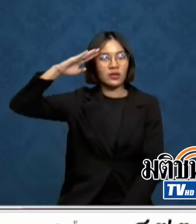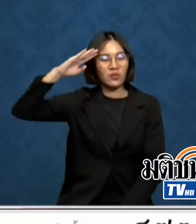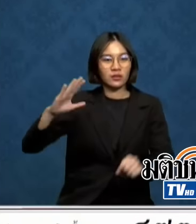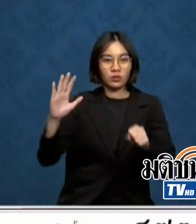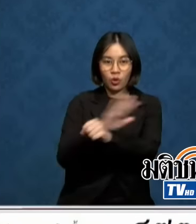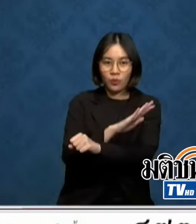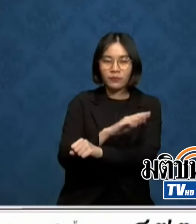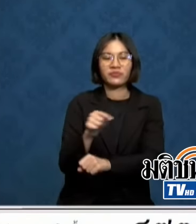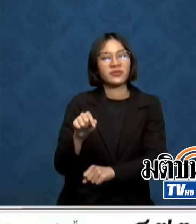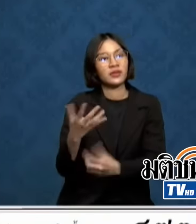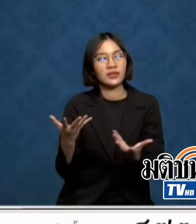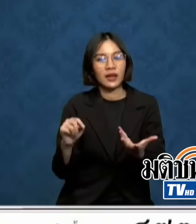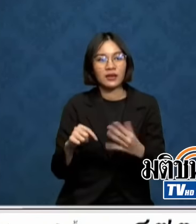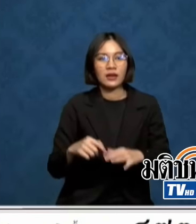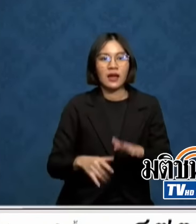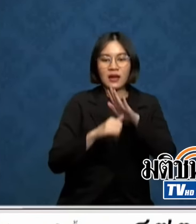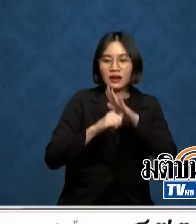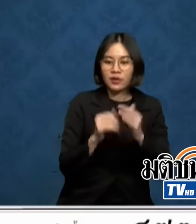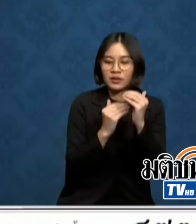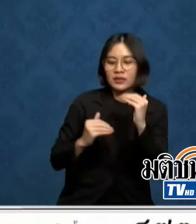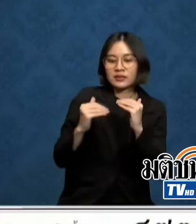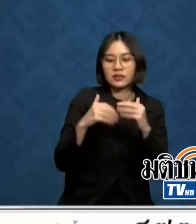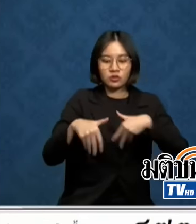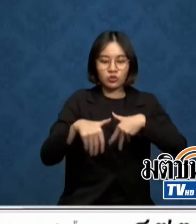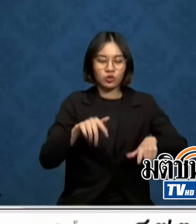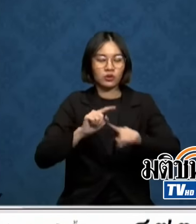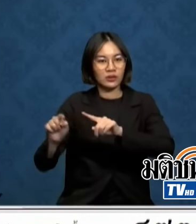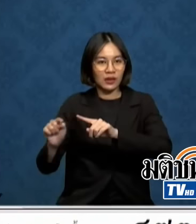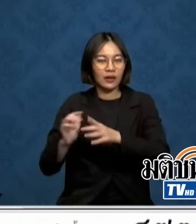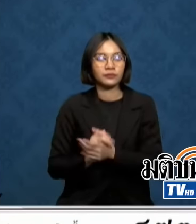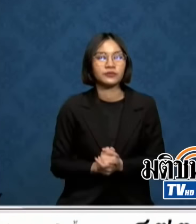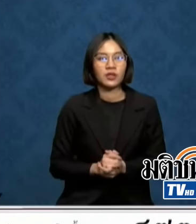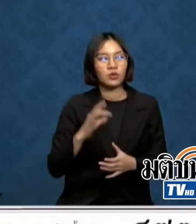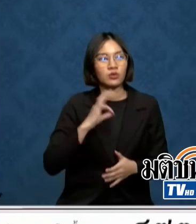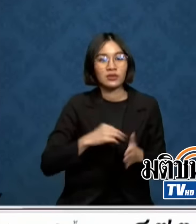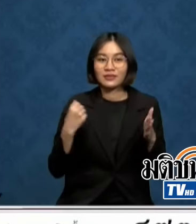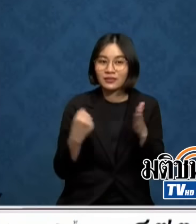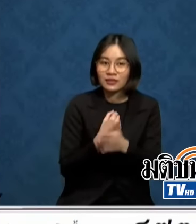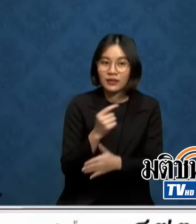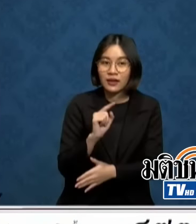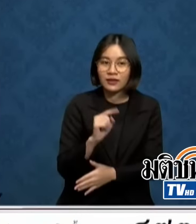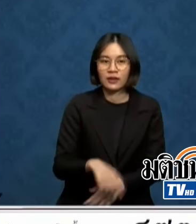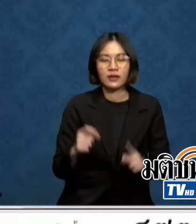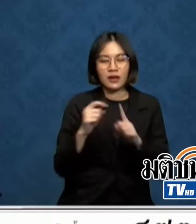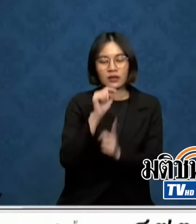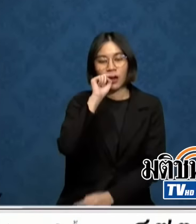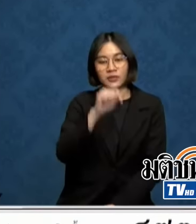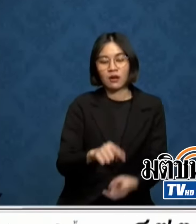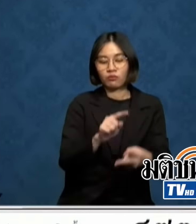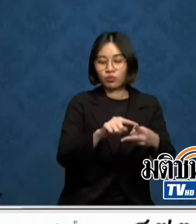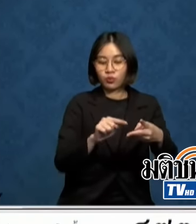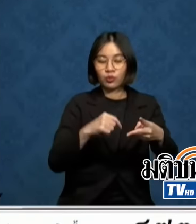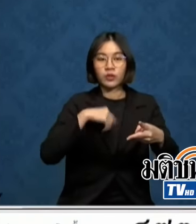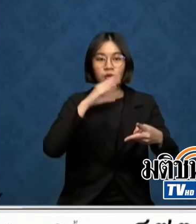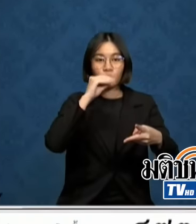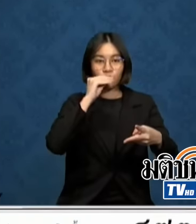ขวางอันนำไปสู่การละเมิดสิทธิมนุษชนได้ซึ่งน่าเสียดายทั้ง 2คำถั่งที่ผมพูด